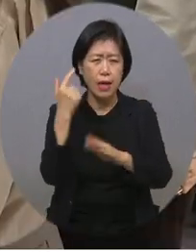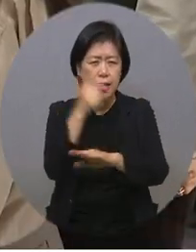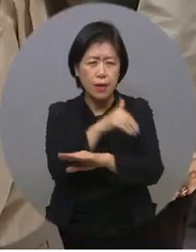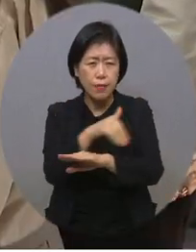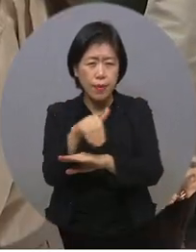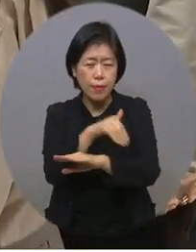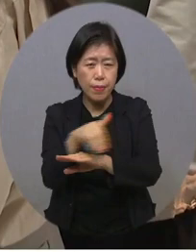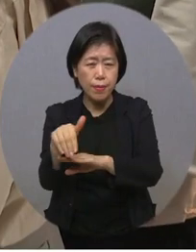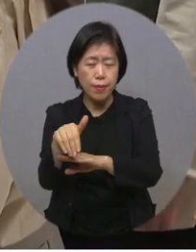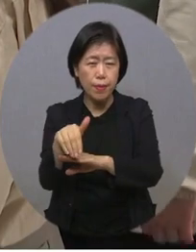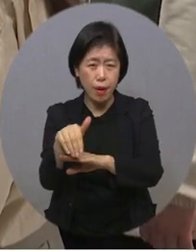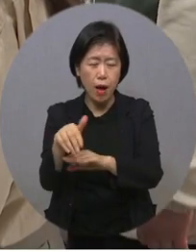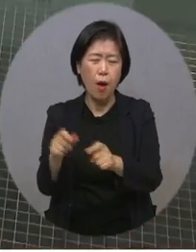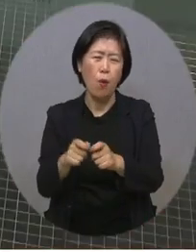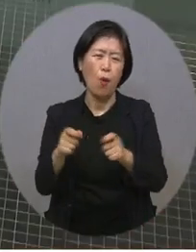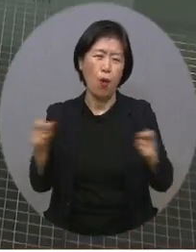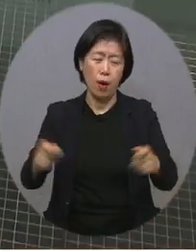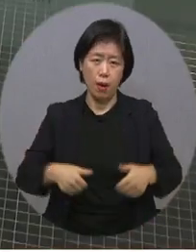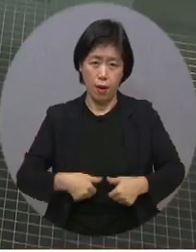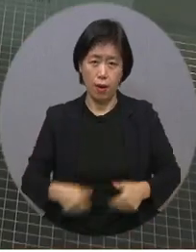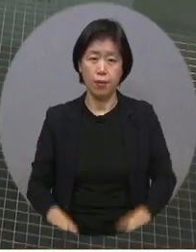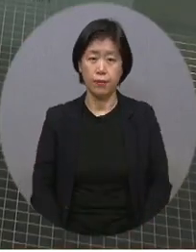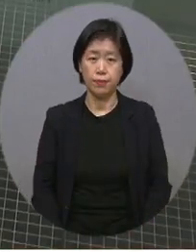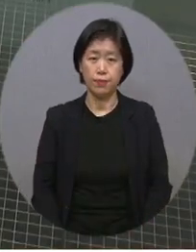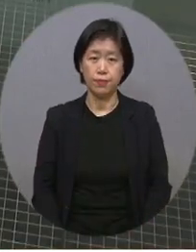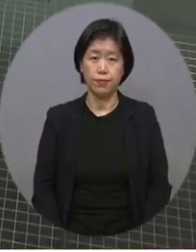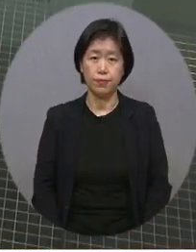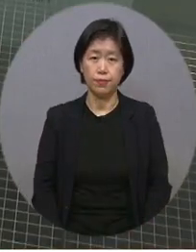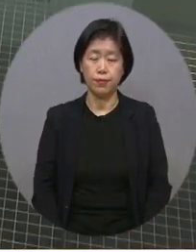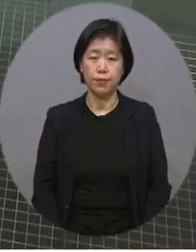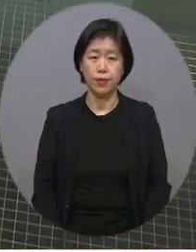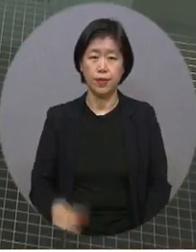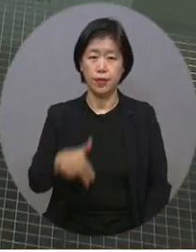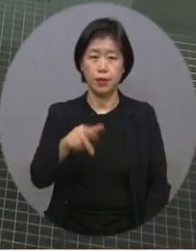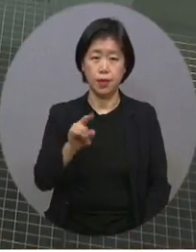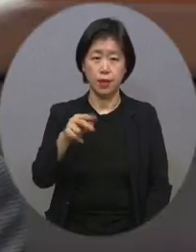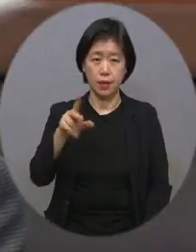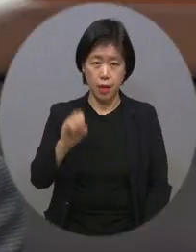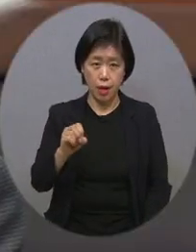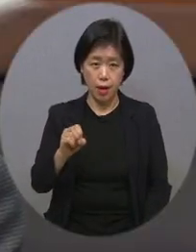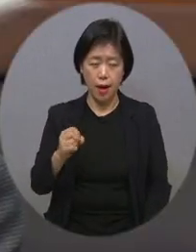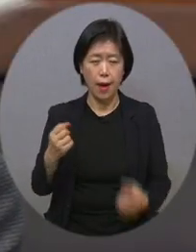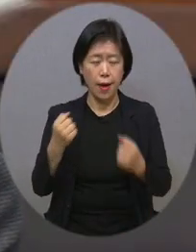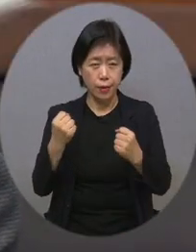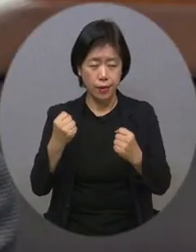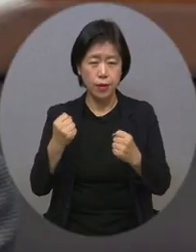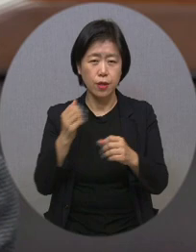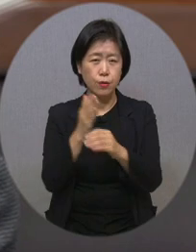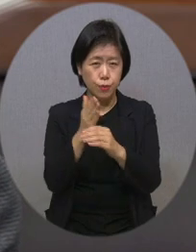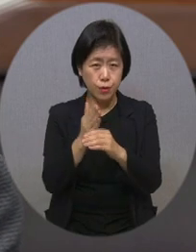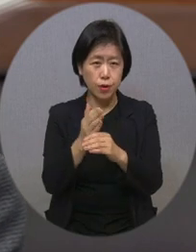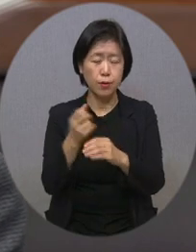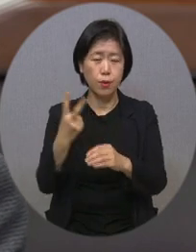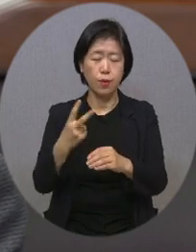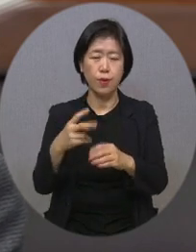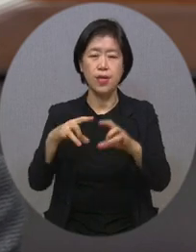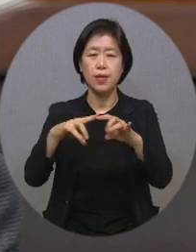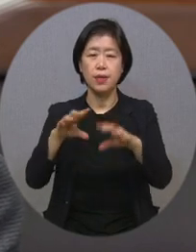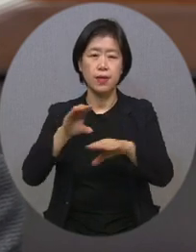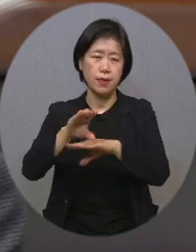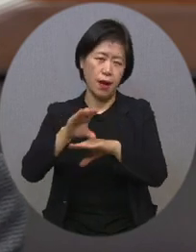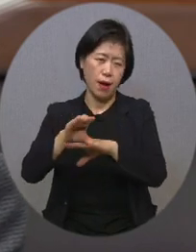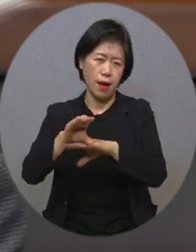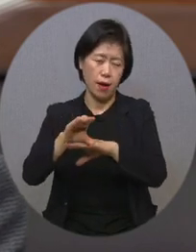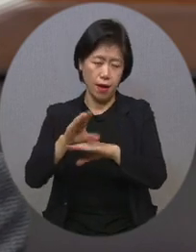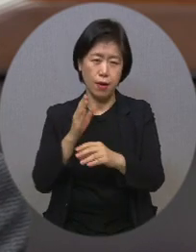우리 지역을 재생에너지 중심 산업 그리고 전기차 중심으로 앞으로 지속